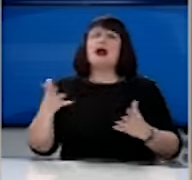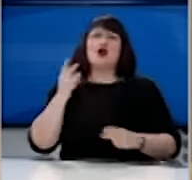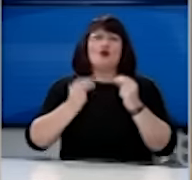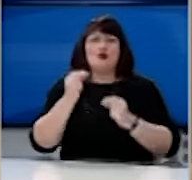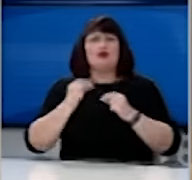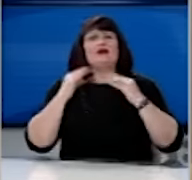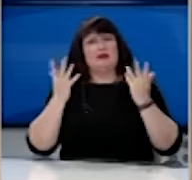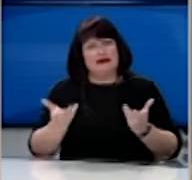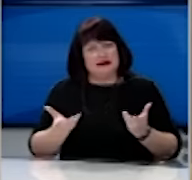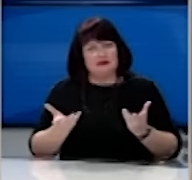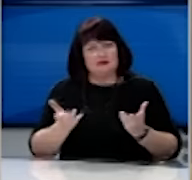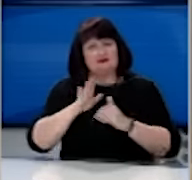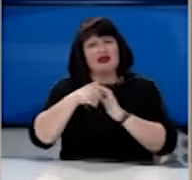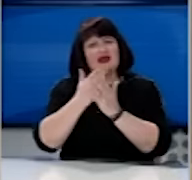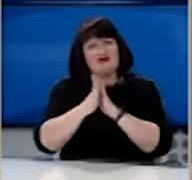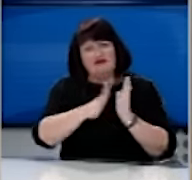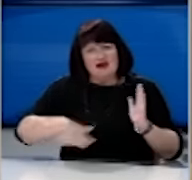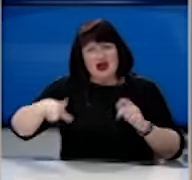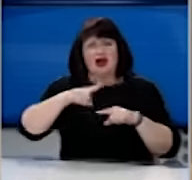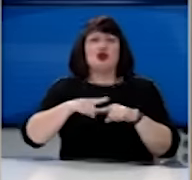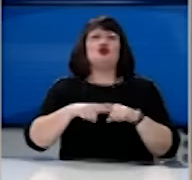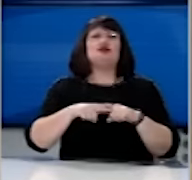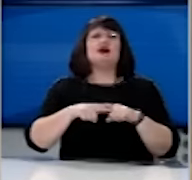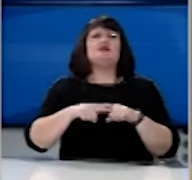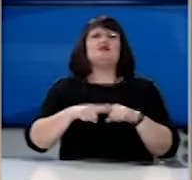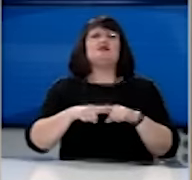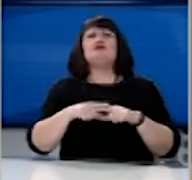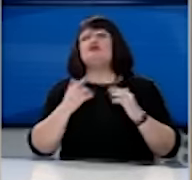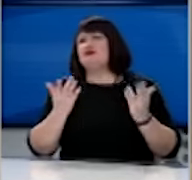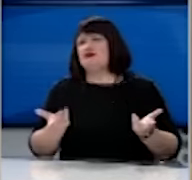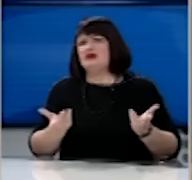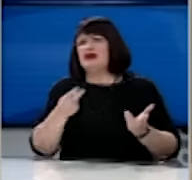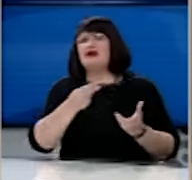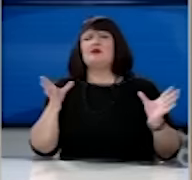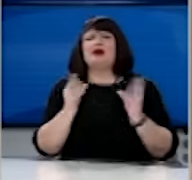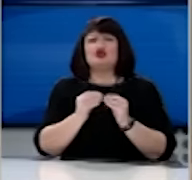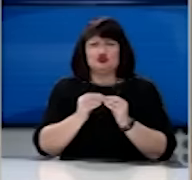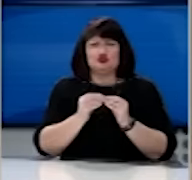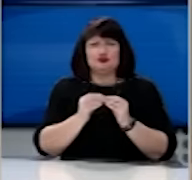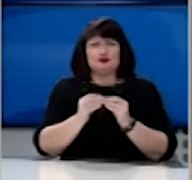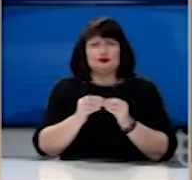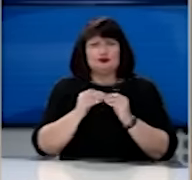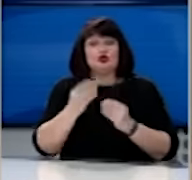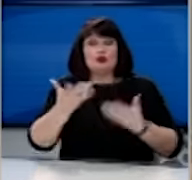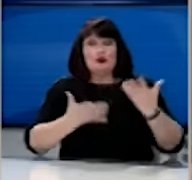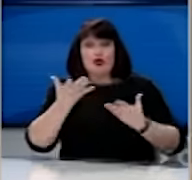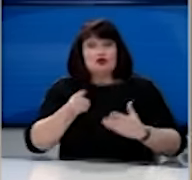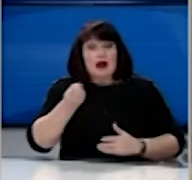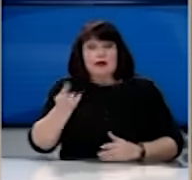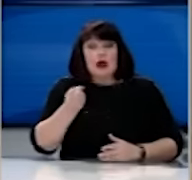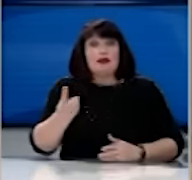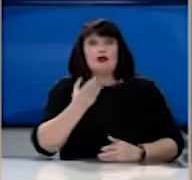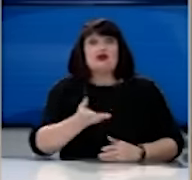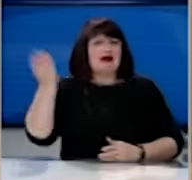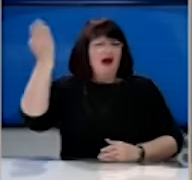τους εργαζόμενους, όλο το λαό της πατρίδας μας, και αφορά άμεσα στα μεγέθη του προϋπολογισμού, αυτό